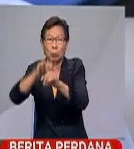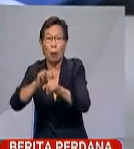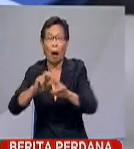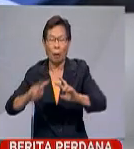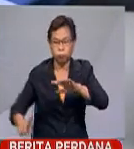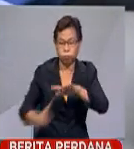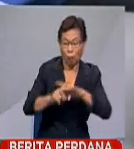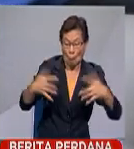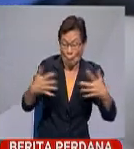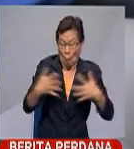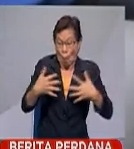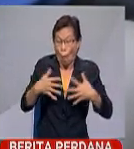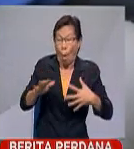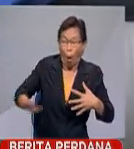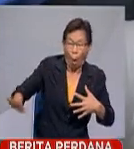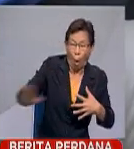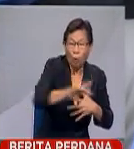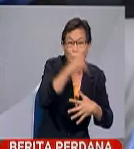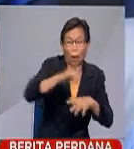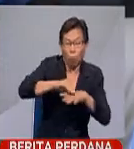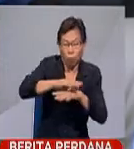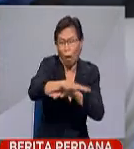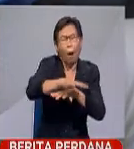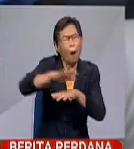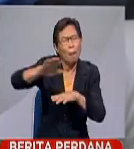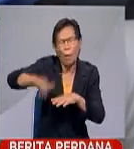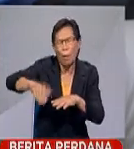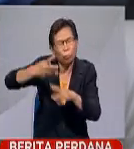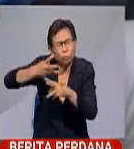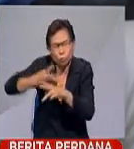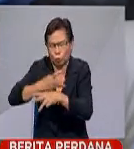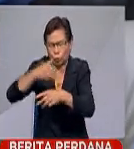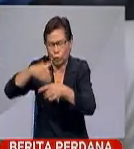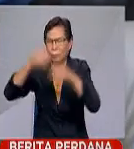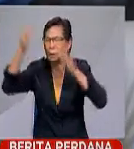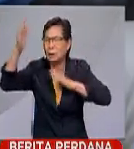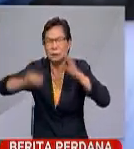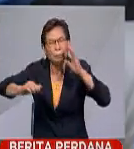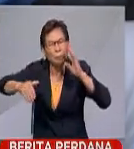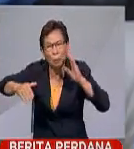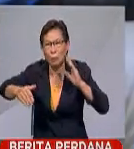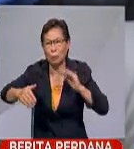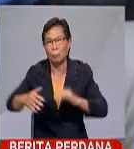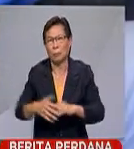kepada orang ramai sedangkan wabak berkenaan masih belum kritikal di negara ini.